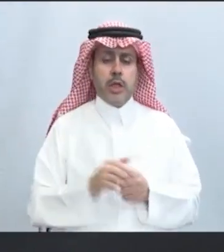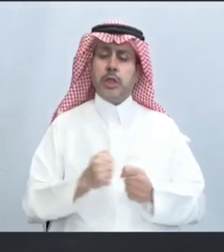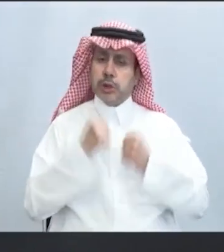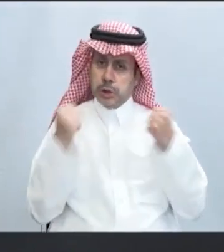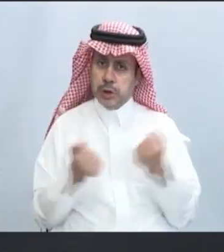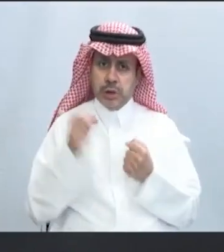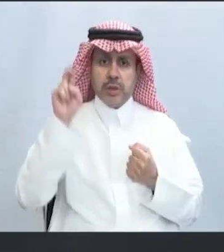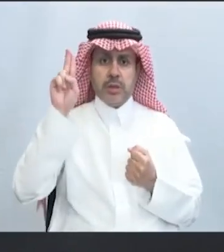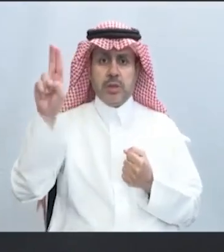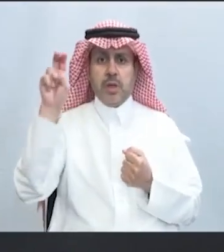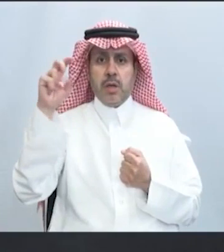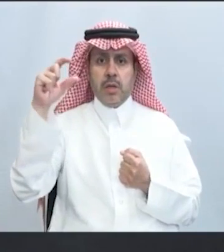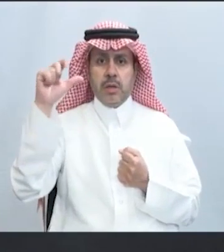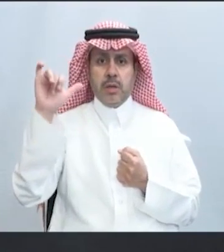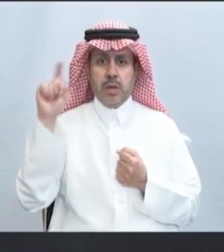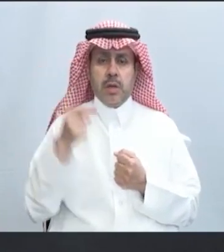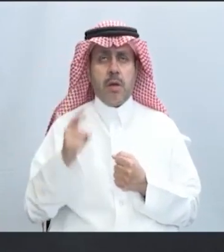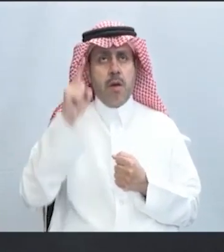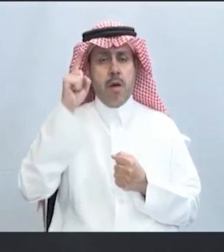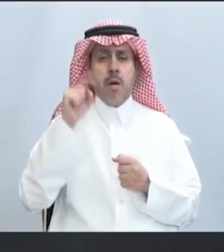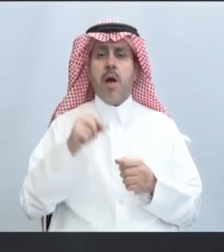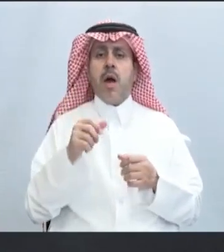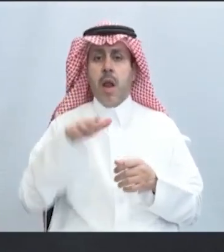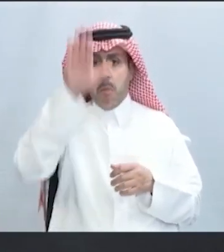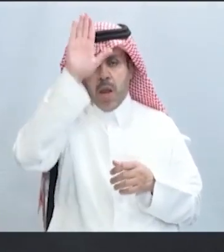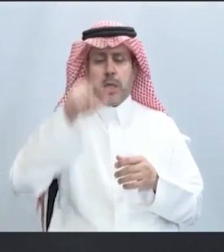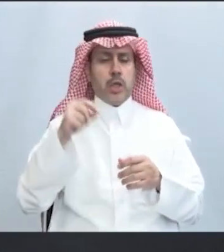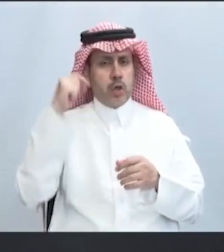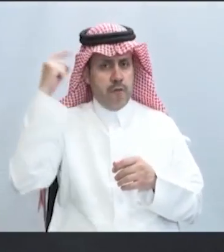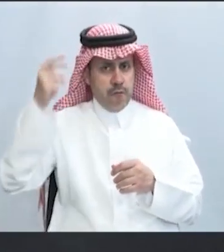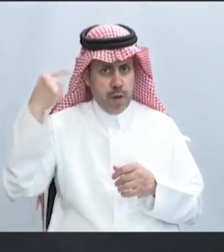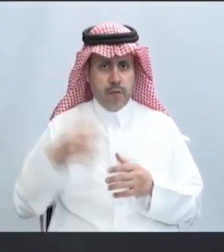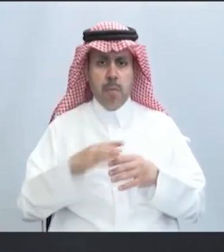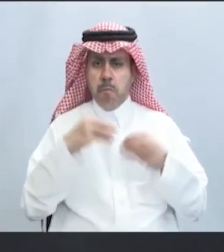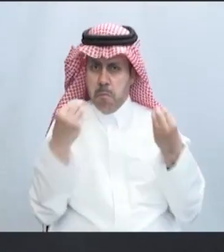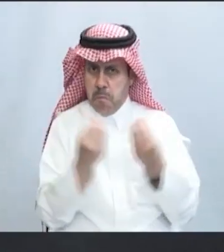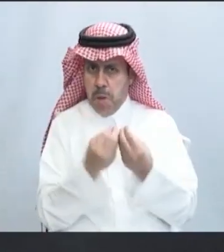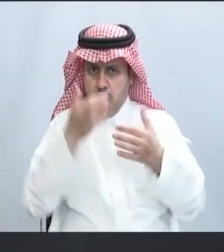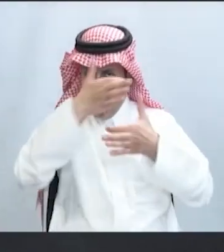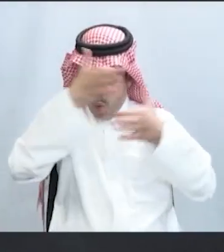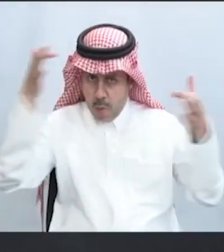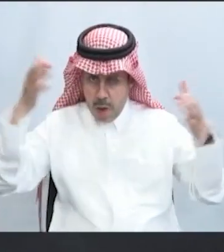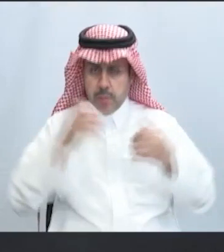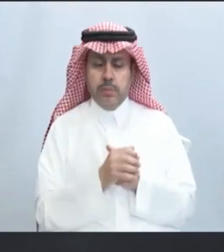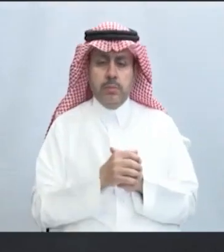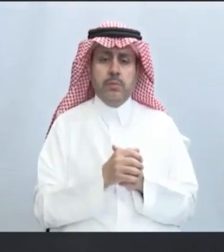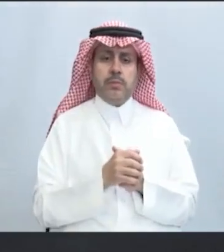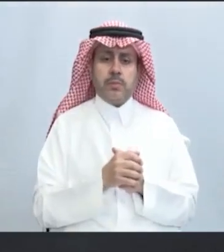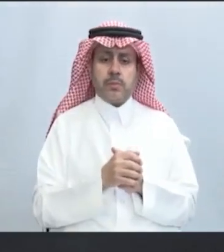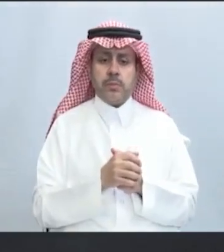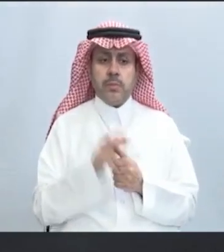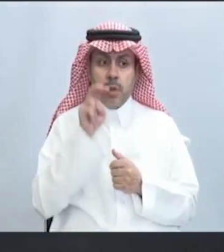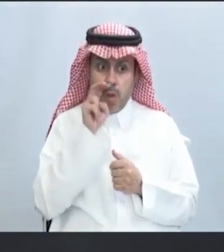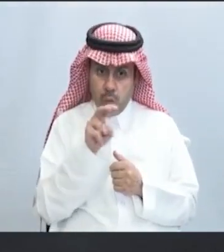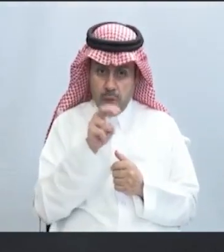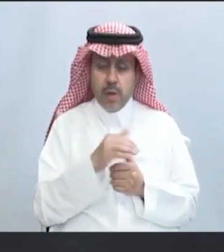الاسلامي وتركتها الشريعه الاسلاميه تفصيليا لكي يستطيع ولاه الامر ان ينظروا